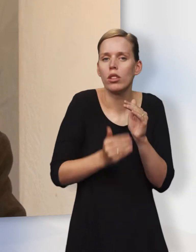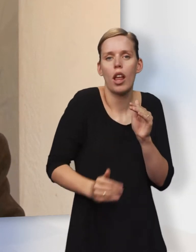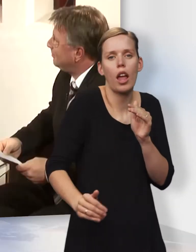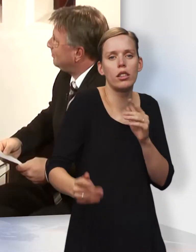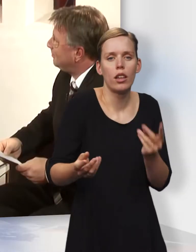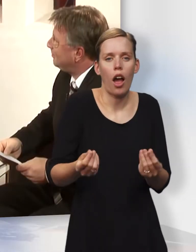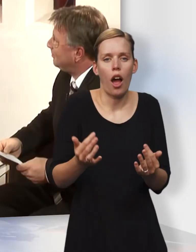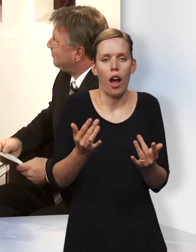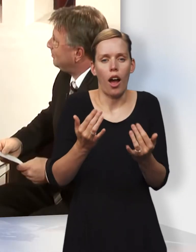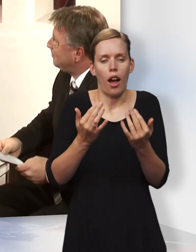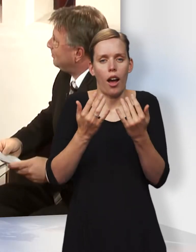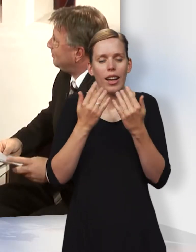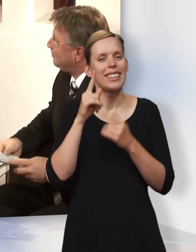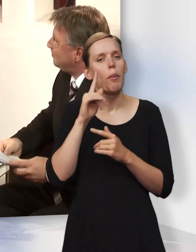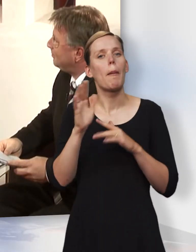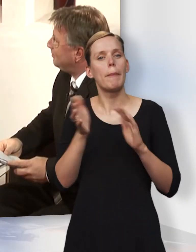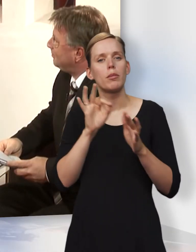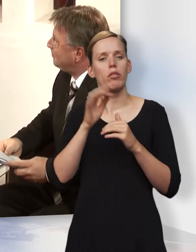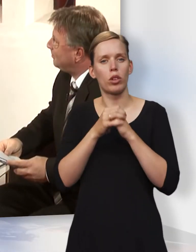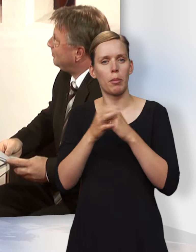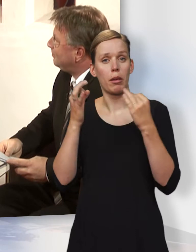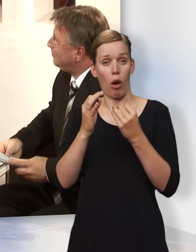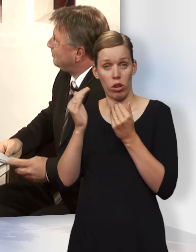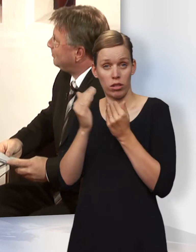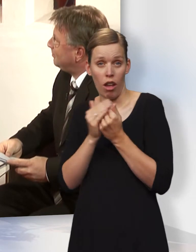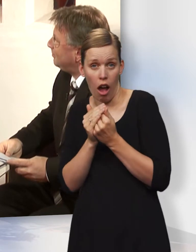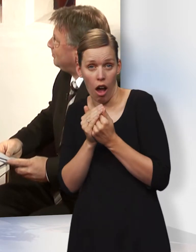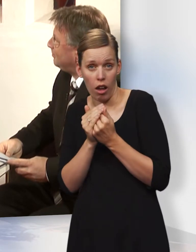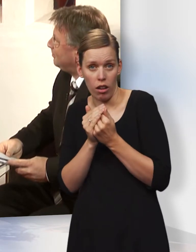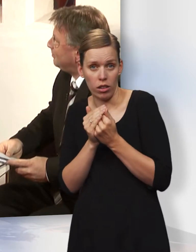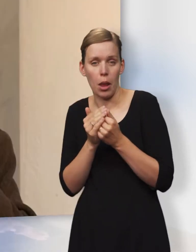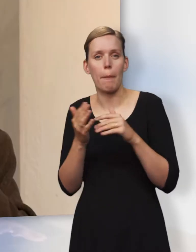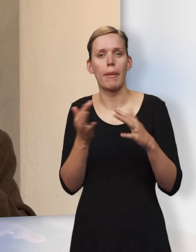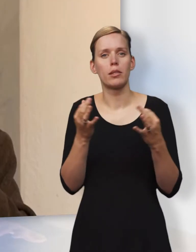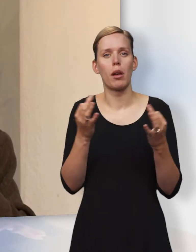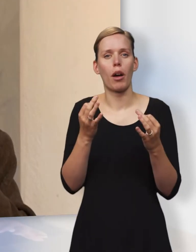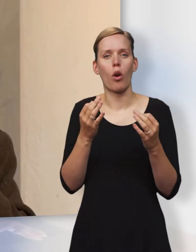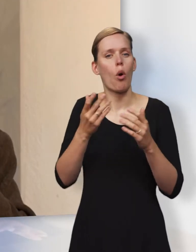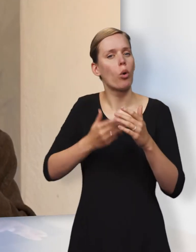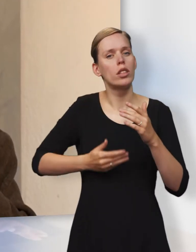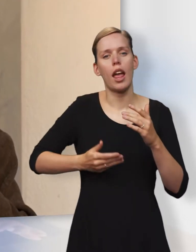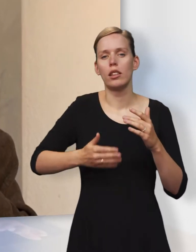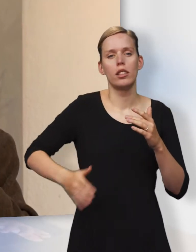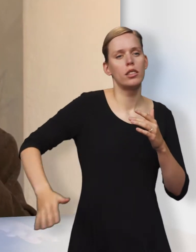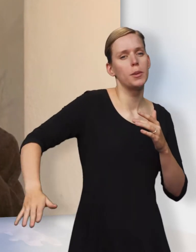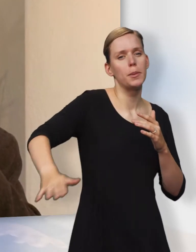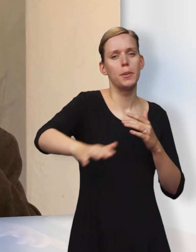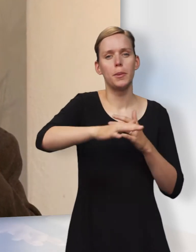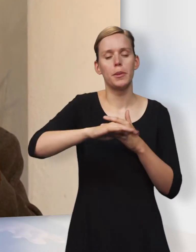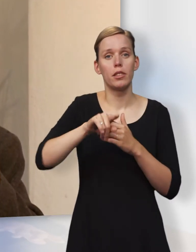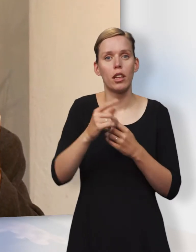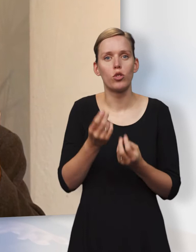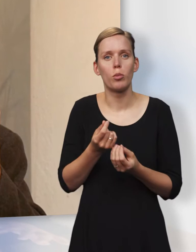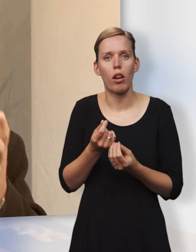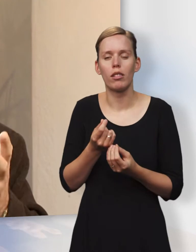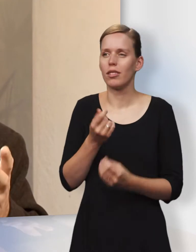manchmal braucht man die Nähe für das Gebet und manchmal diese Unendlichkeit. Da spürt man doch auch, dass Gott